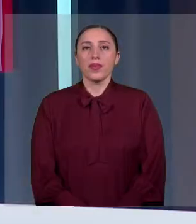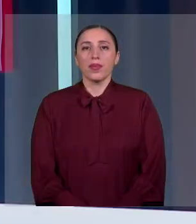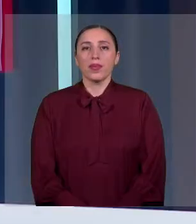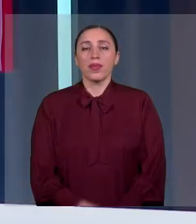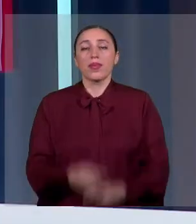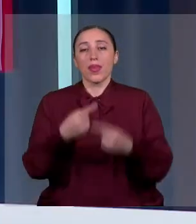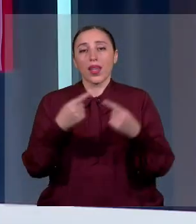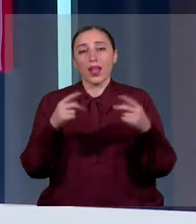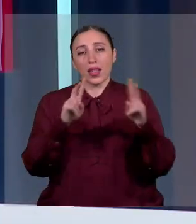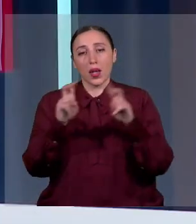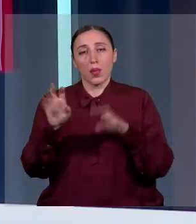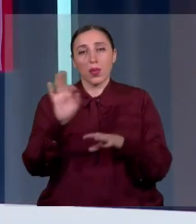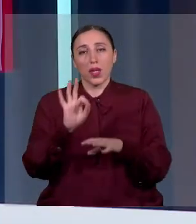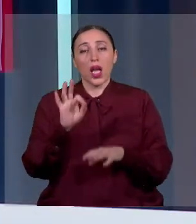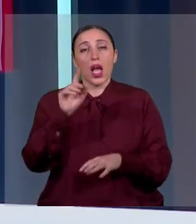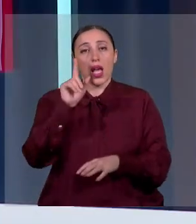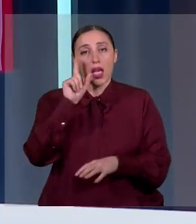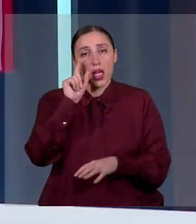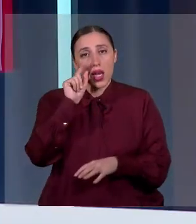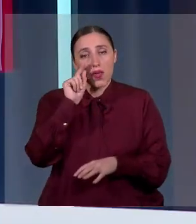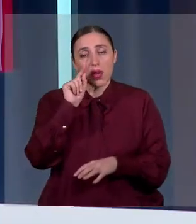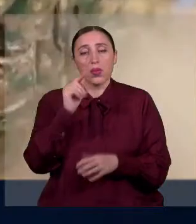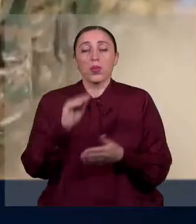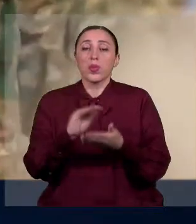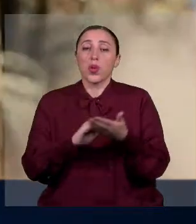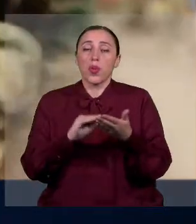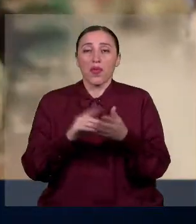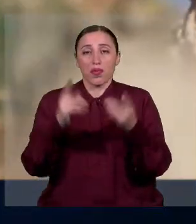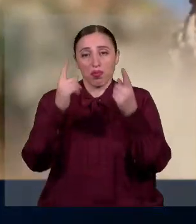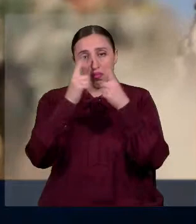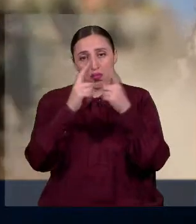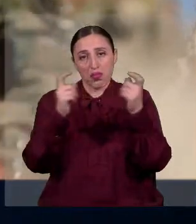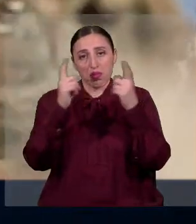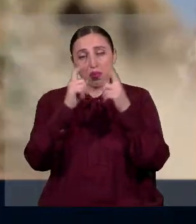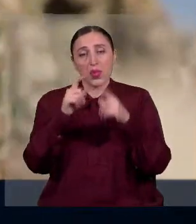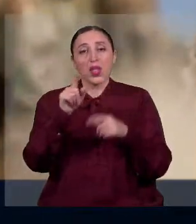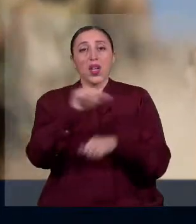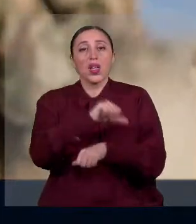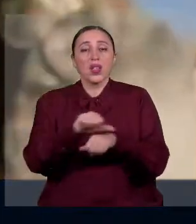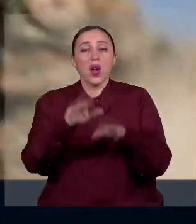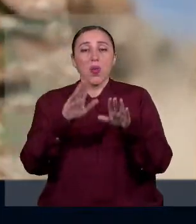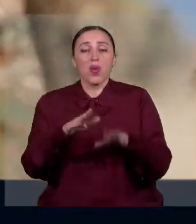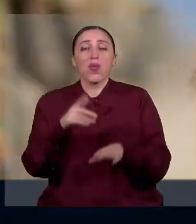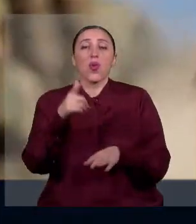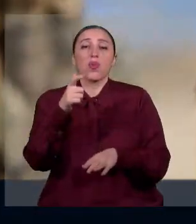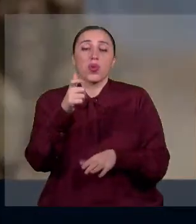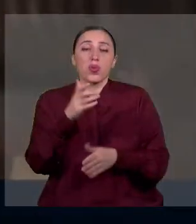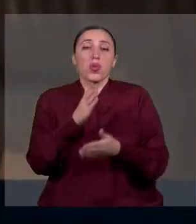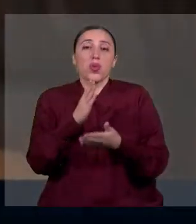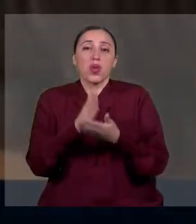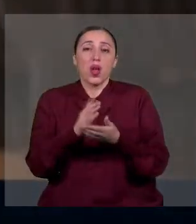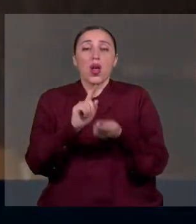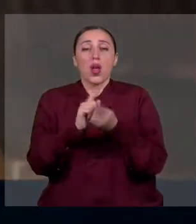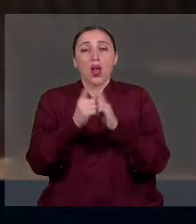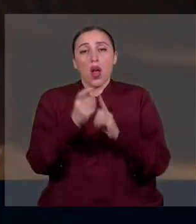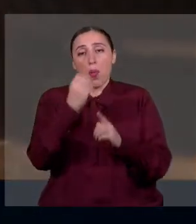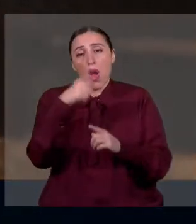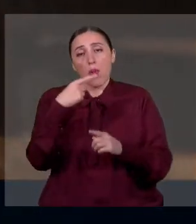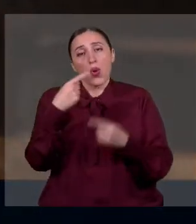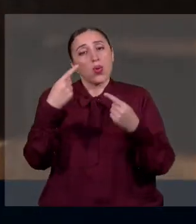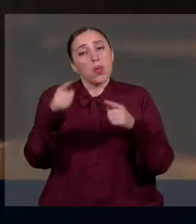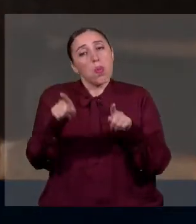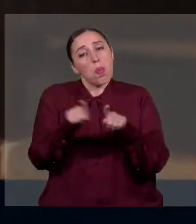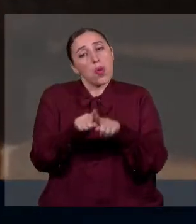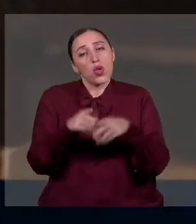Այլ թեմայի մասին, պաշտոնական Երևանը նորից հաղորդում է սահմանին հայկական դիրքերի գնդակոծության մասին, Բաքուն էլ հակառակն է պնդում։